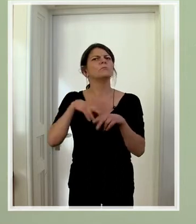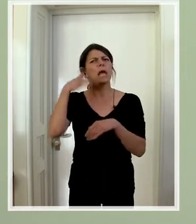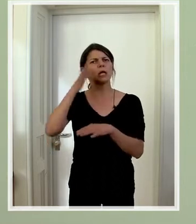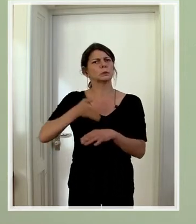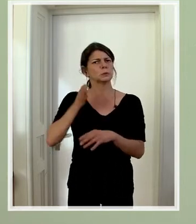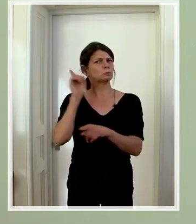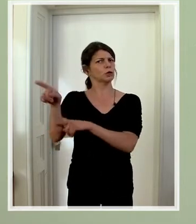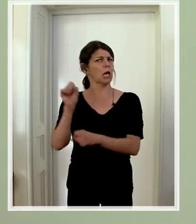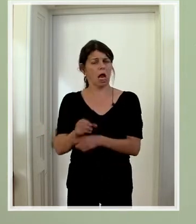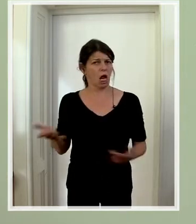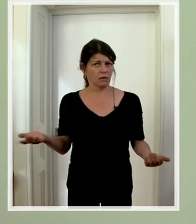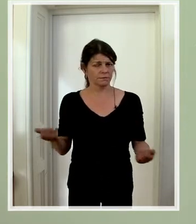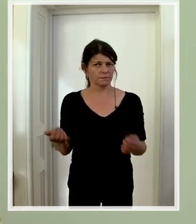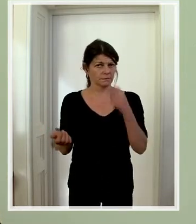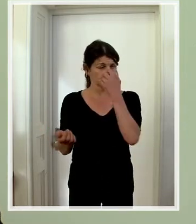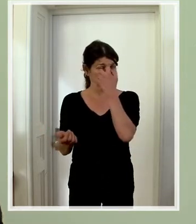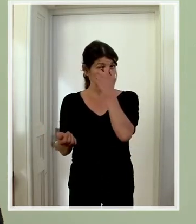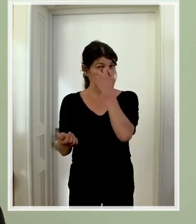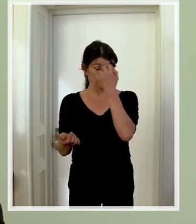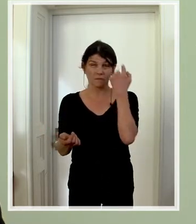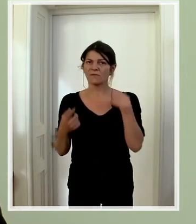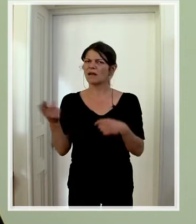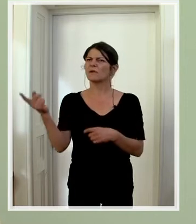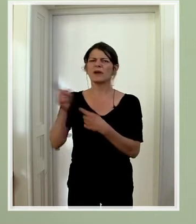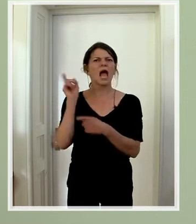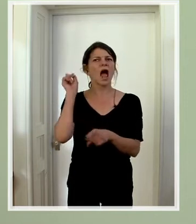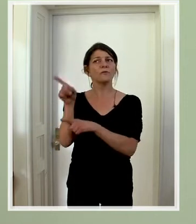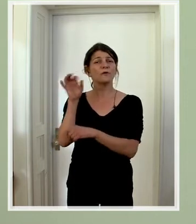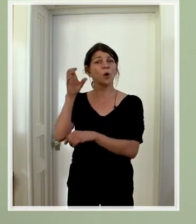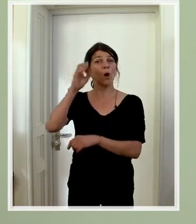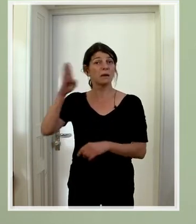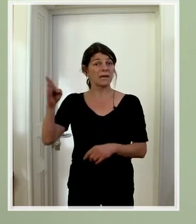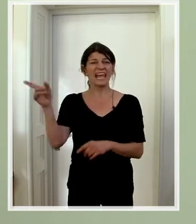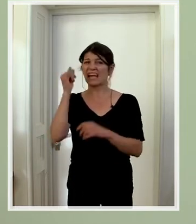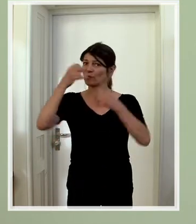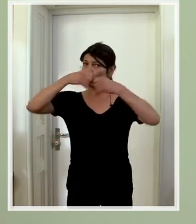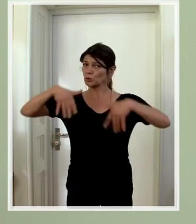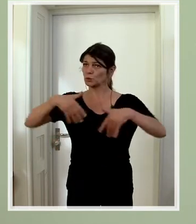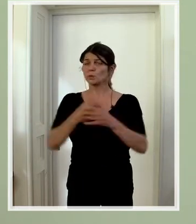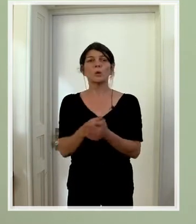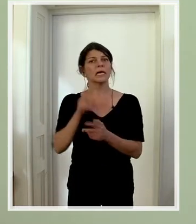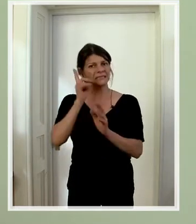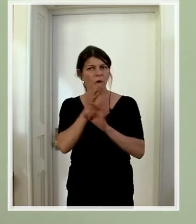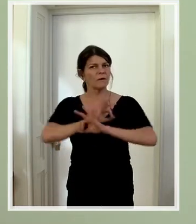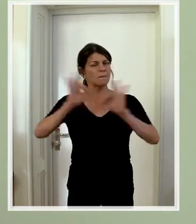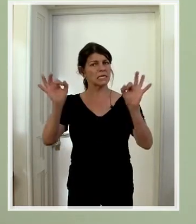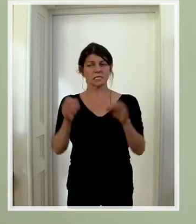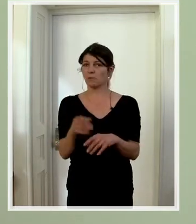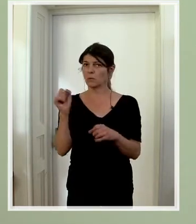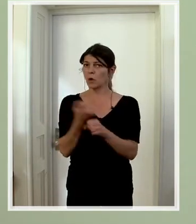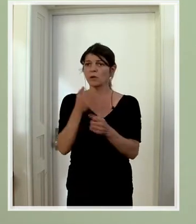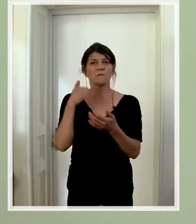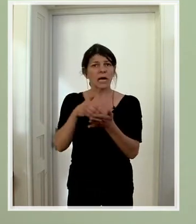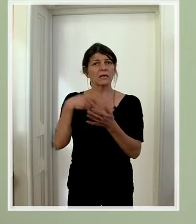weil mit dem Auftrag, die ÖBB, die Infrastrukturunternehmen zu verbessern, fahren ja immer noch